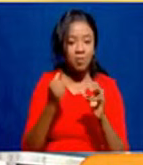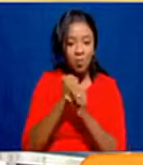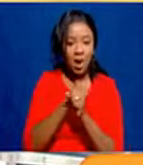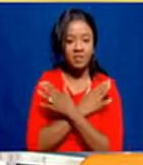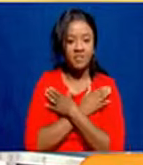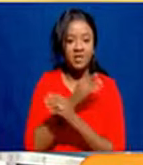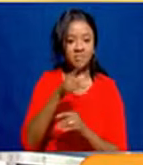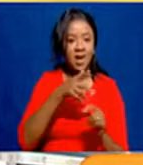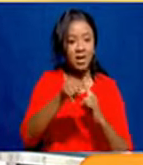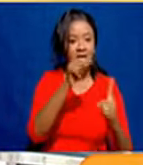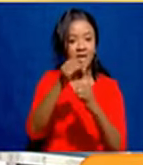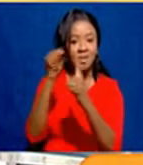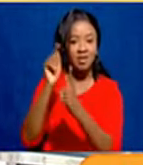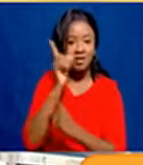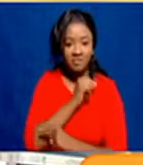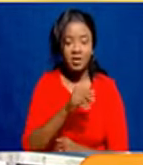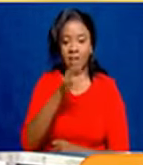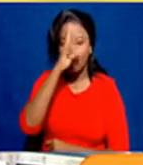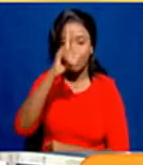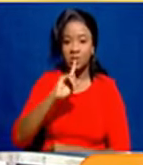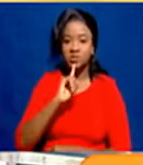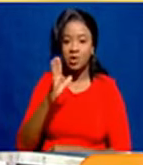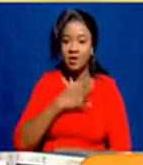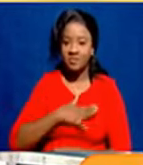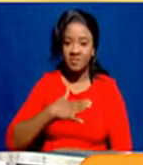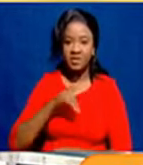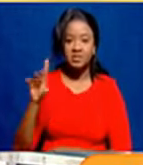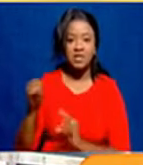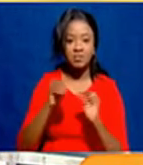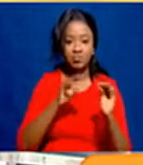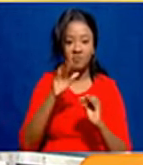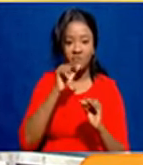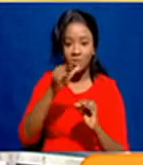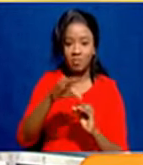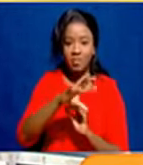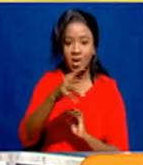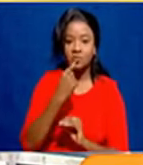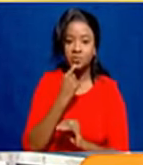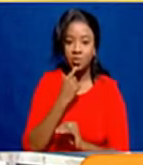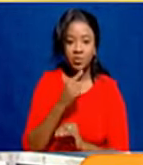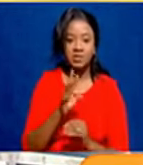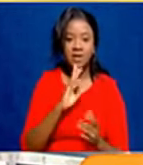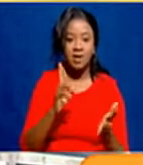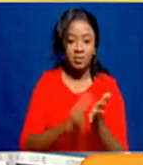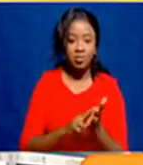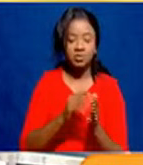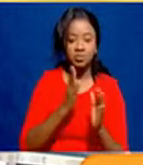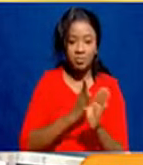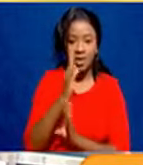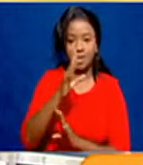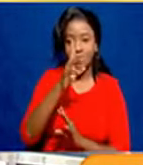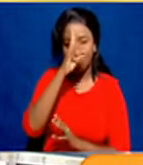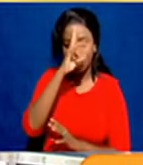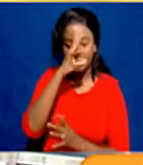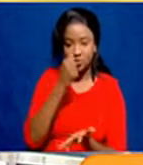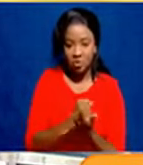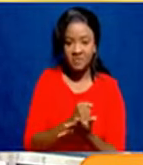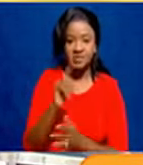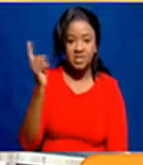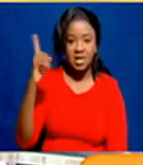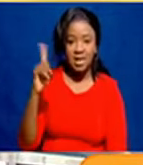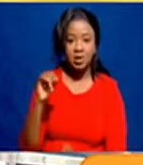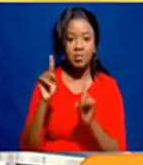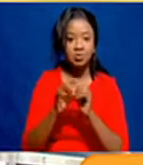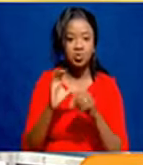magaidi, idara ya polisi imemwagiza aondoke kwao Logurum, kaunti ya Turkana, na ripoti katika makao makuu ya polisi Nairobi ili